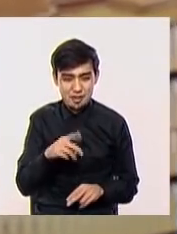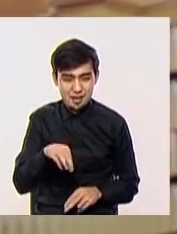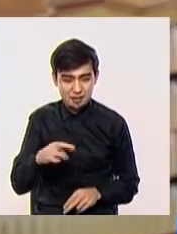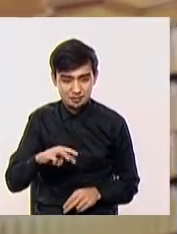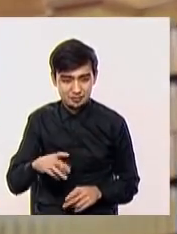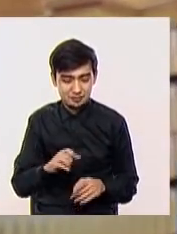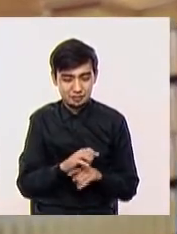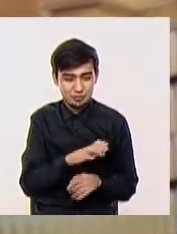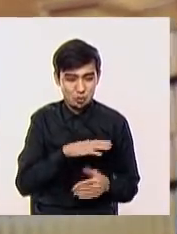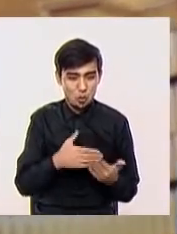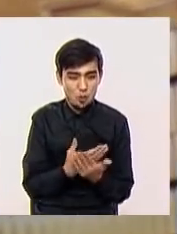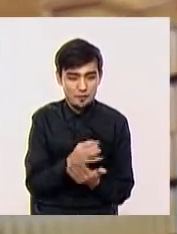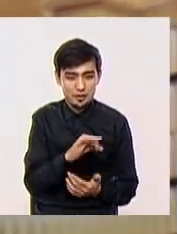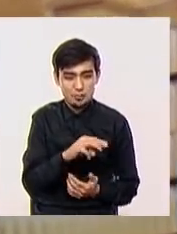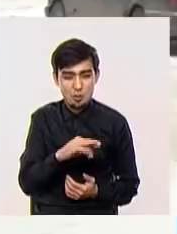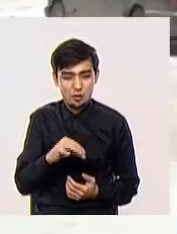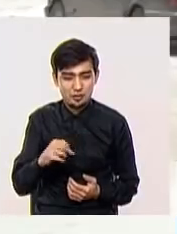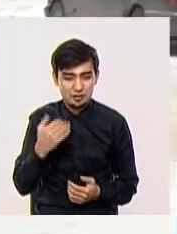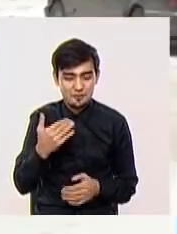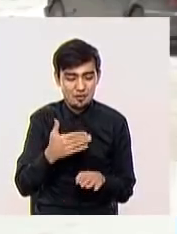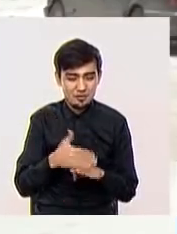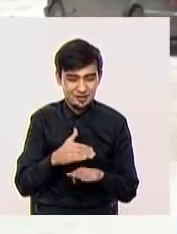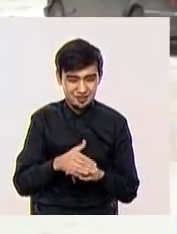новую ипотечную программу.